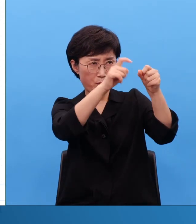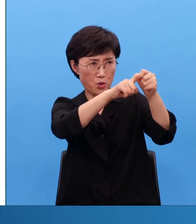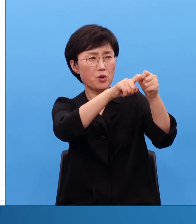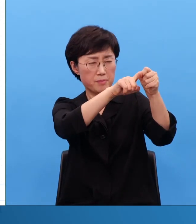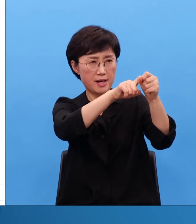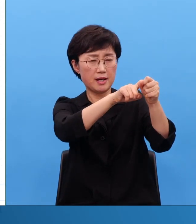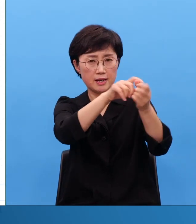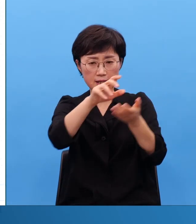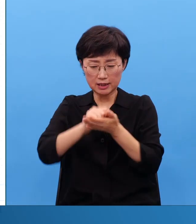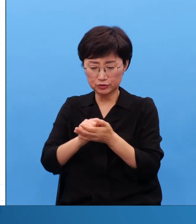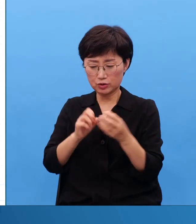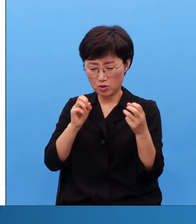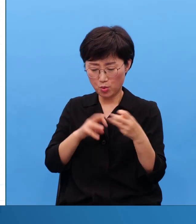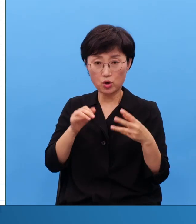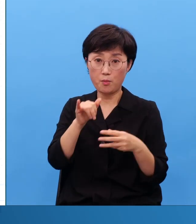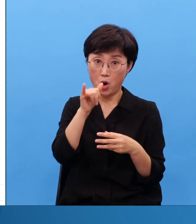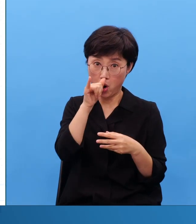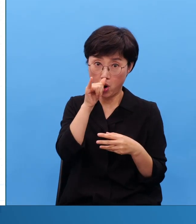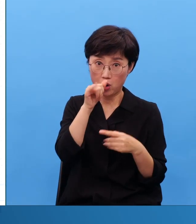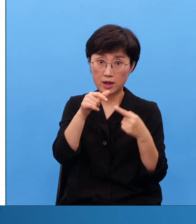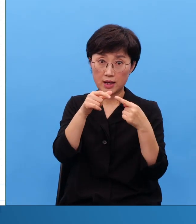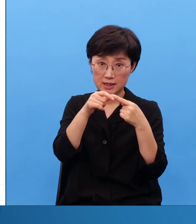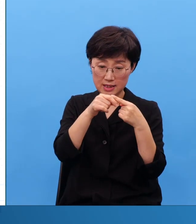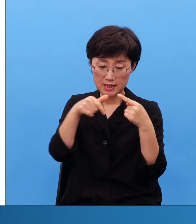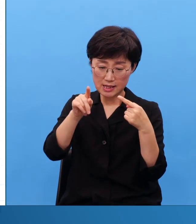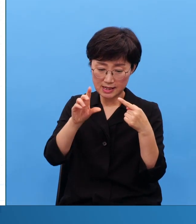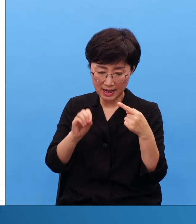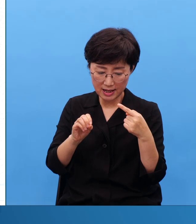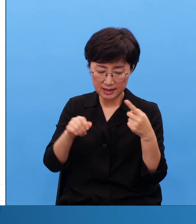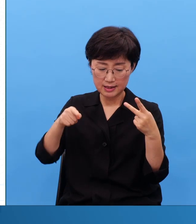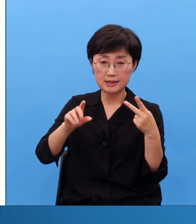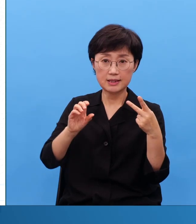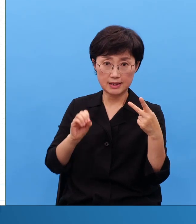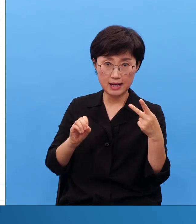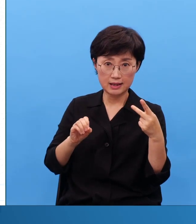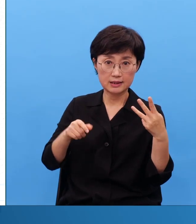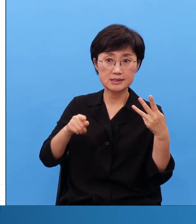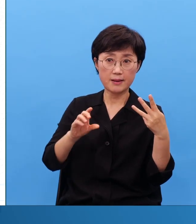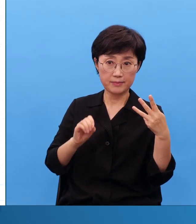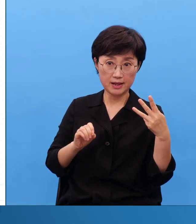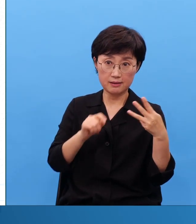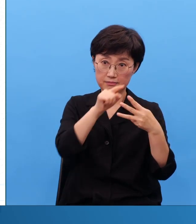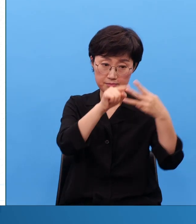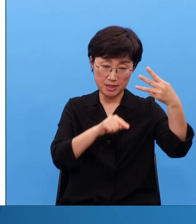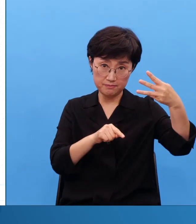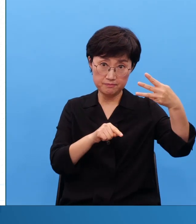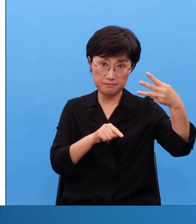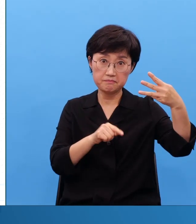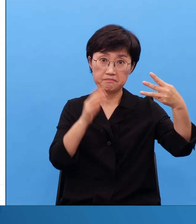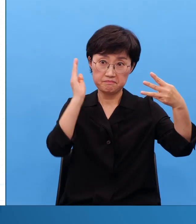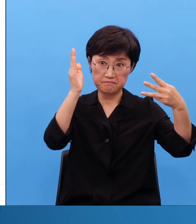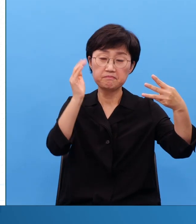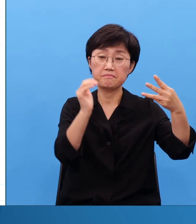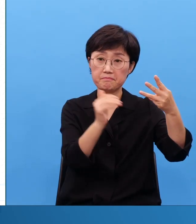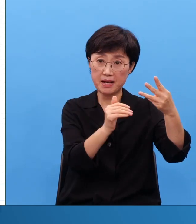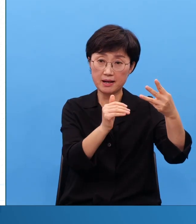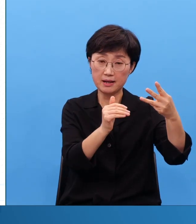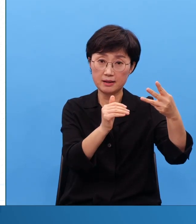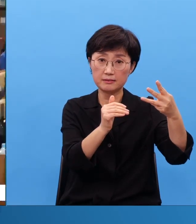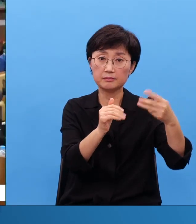포럼, 1강 말씀 포럼, 2강 인생 포럼, 3강 기도 포럼 등 3강의 말씀이